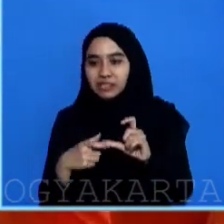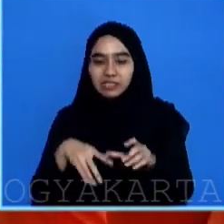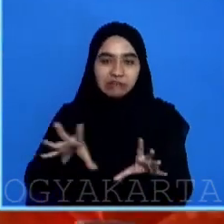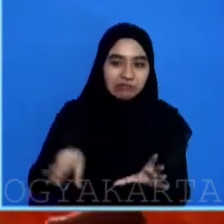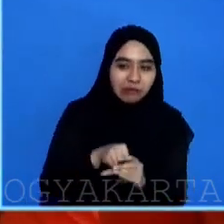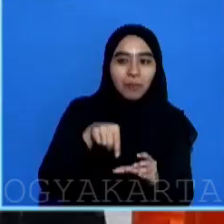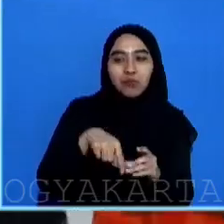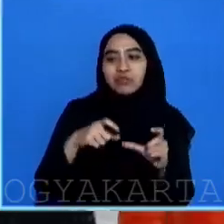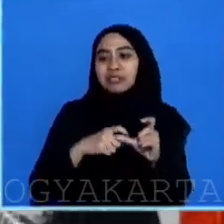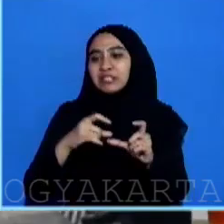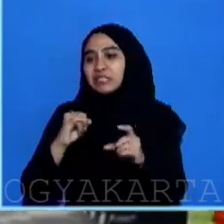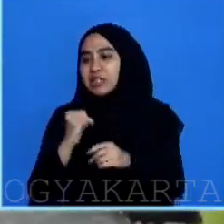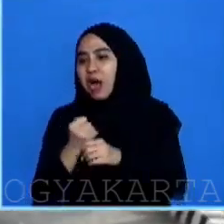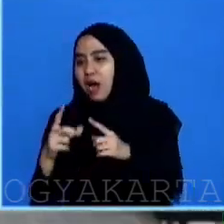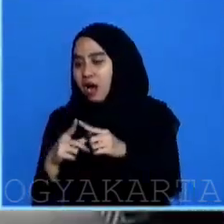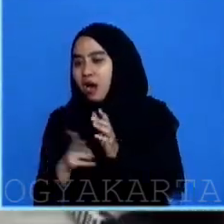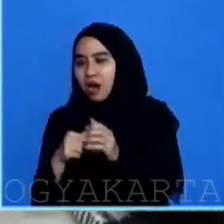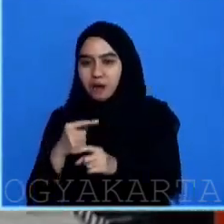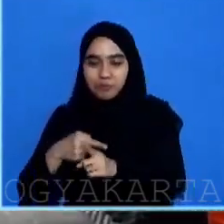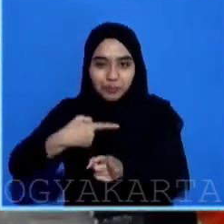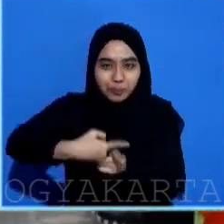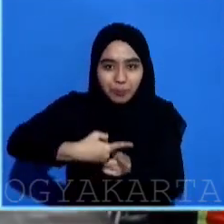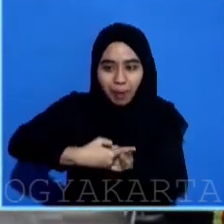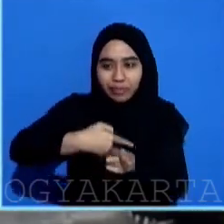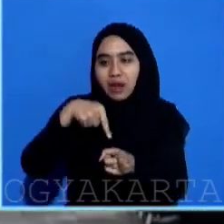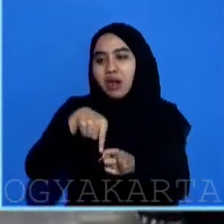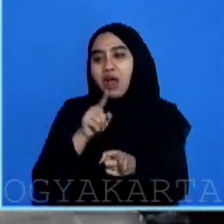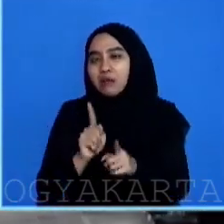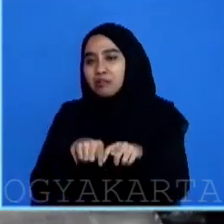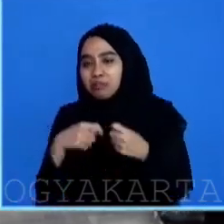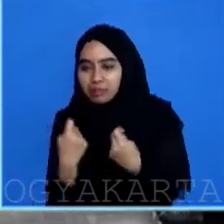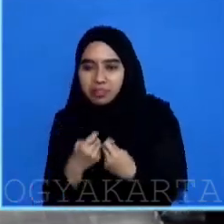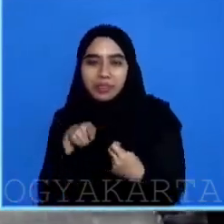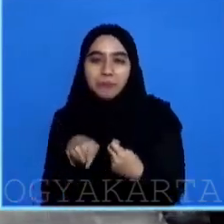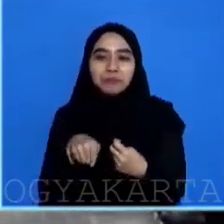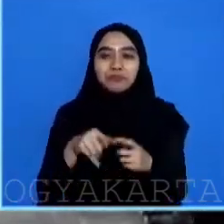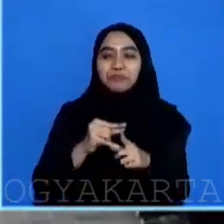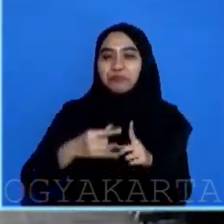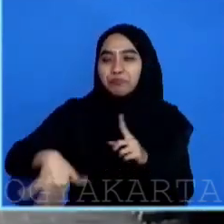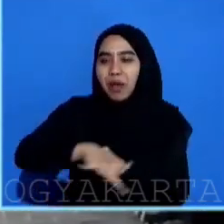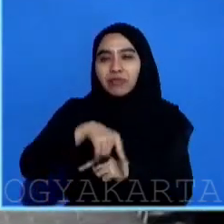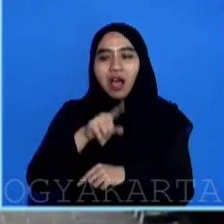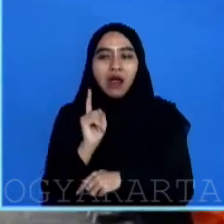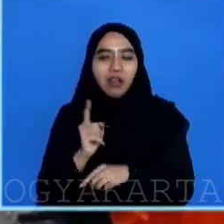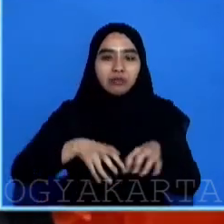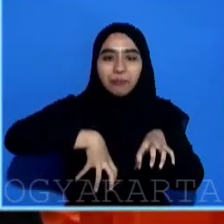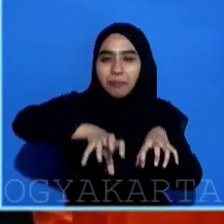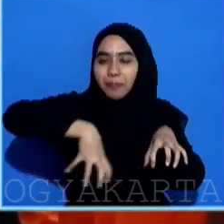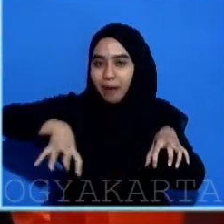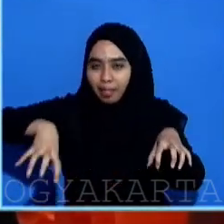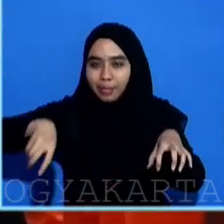Sar khusus di perempatan Gampeng Sleman tim patroli mobile di Parang Tritis dan tim khusus di sejumlah objek wisata seperti di Pantai Selatan